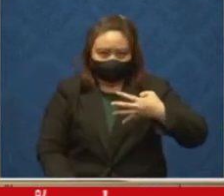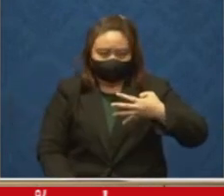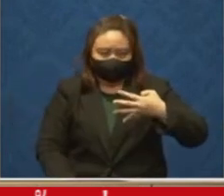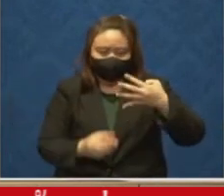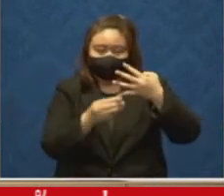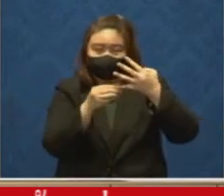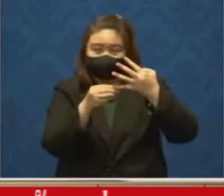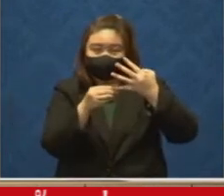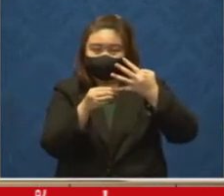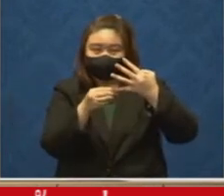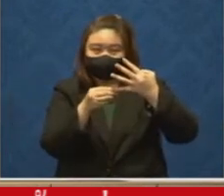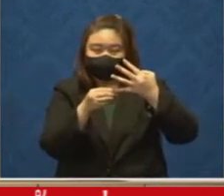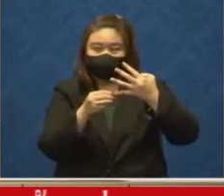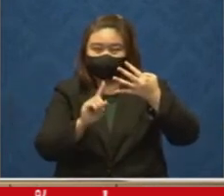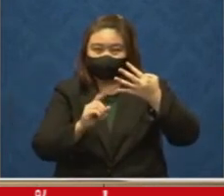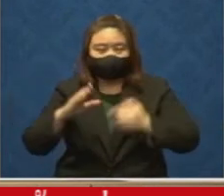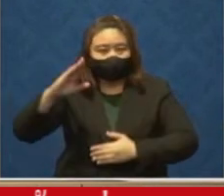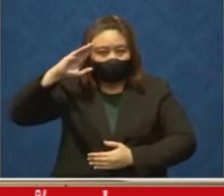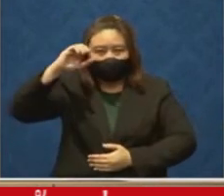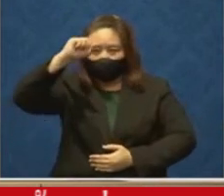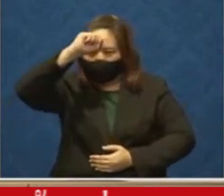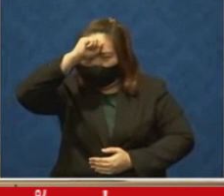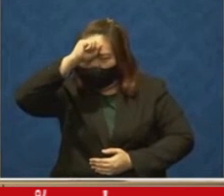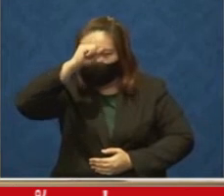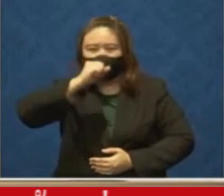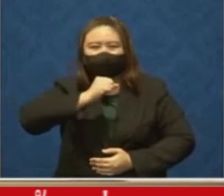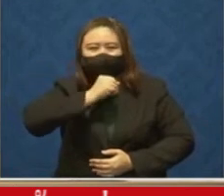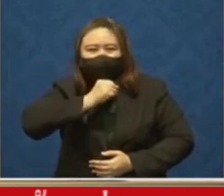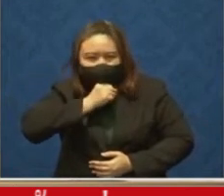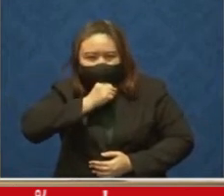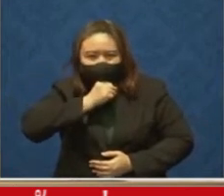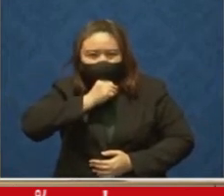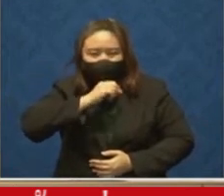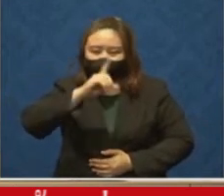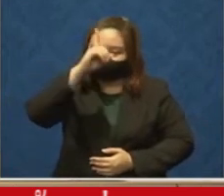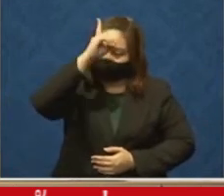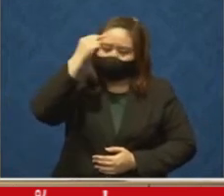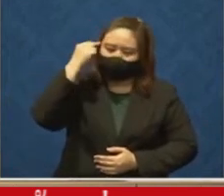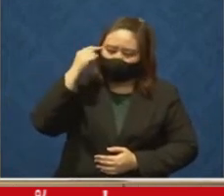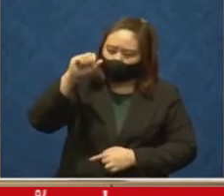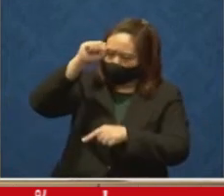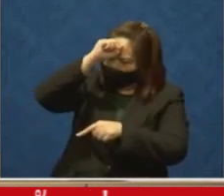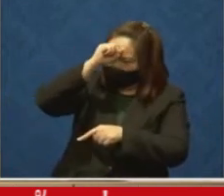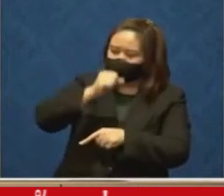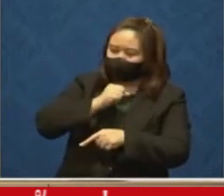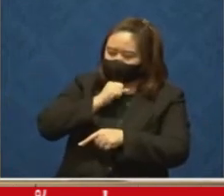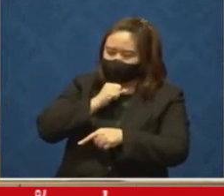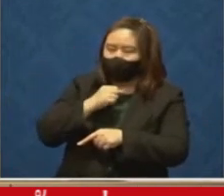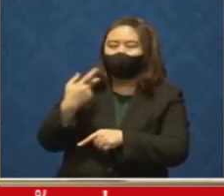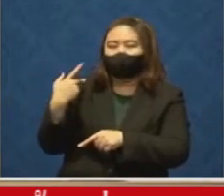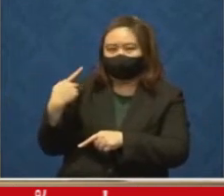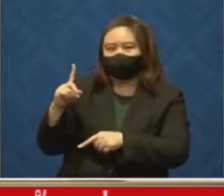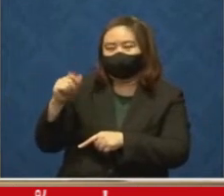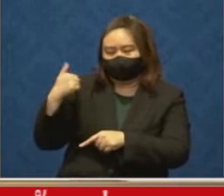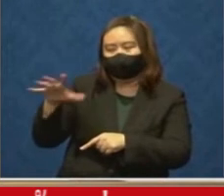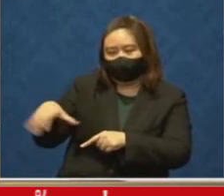อยู่ 4 ประเภทครับประเภทที่ 4 เขาบอกว่าเป็นตหารที่โง่ ที่เกียตเยลมนก็ยเห็นว่า